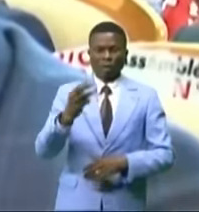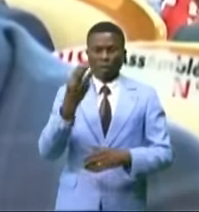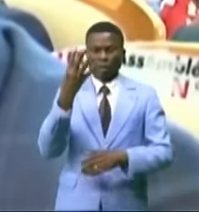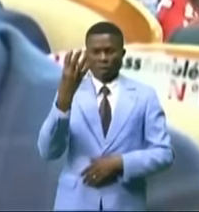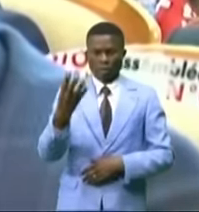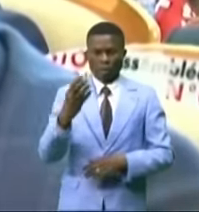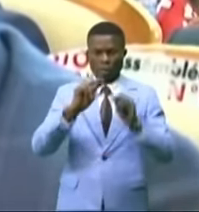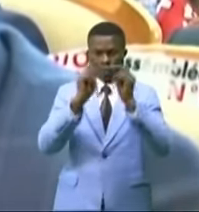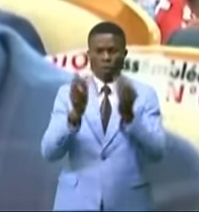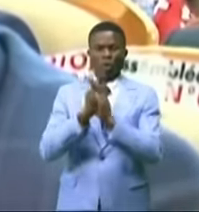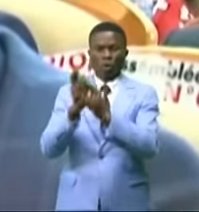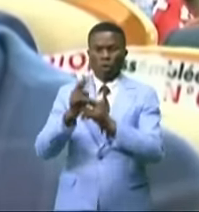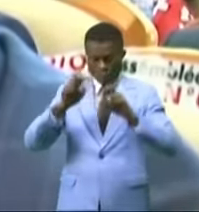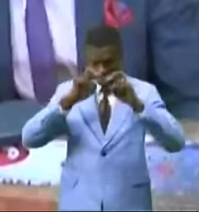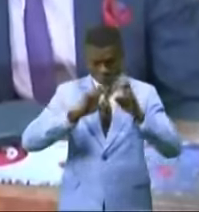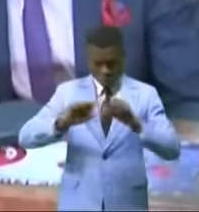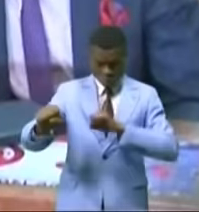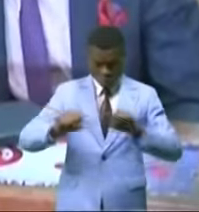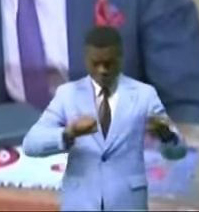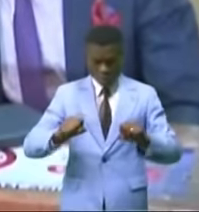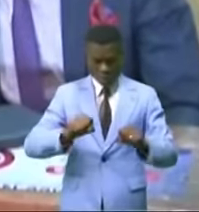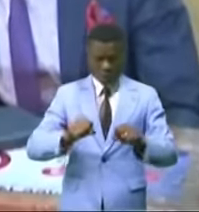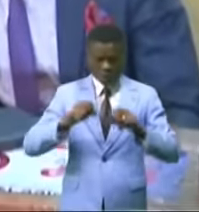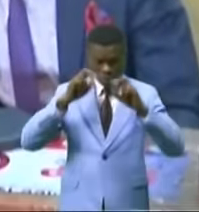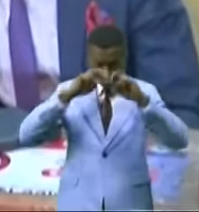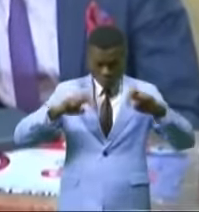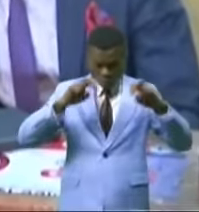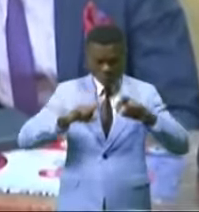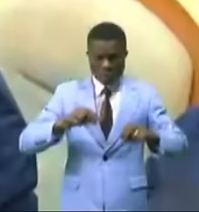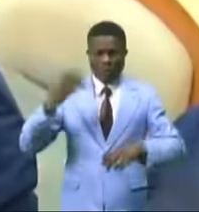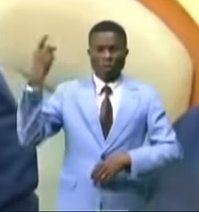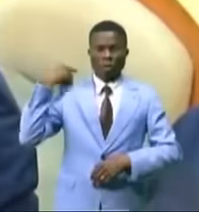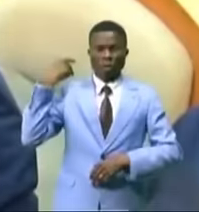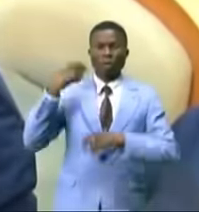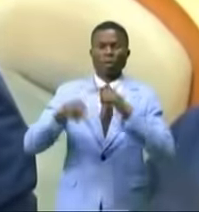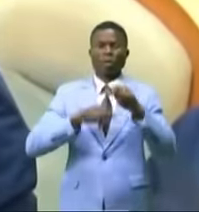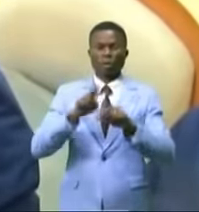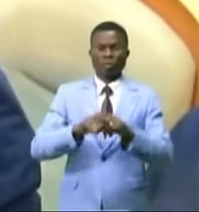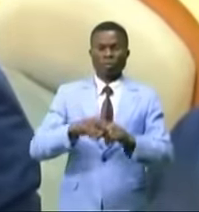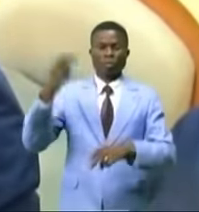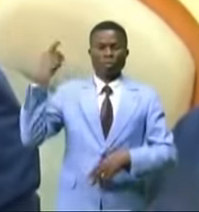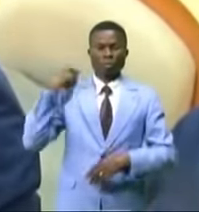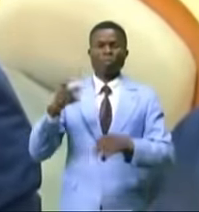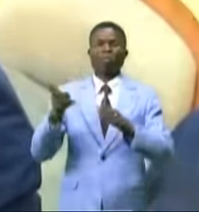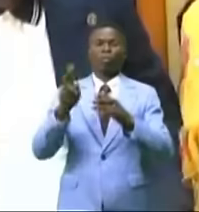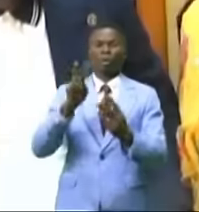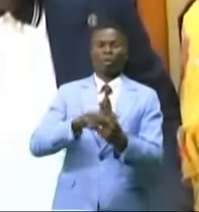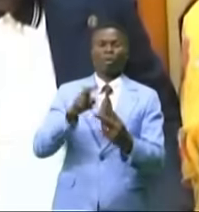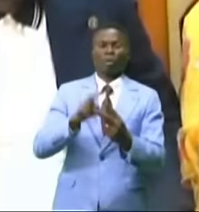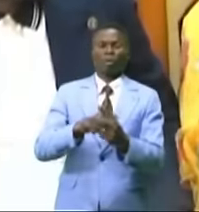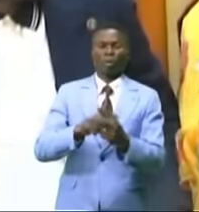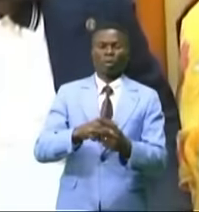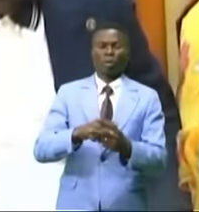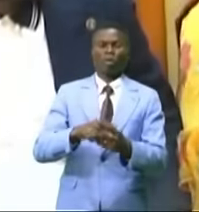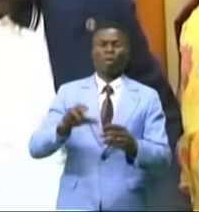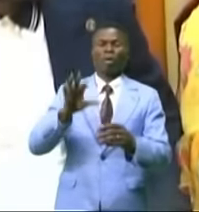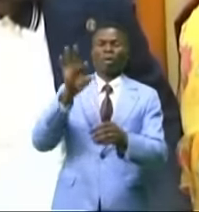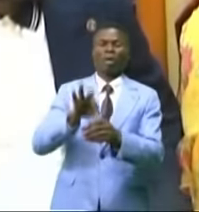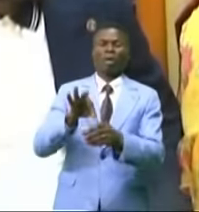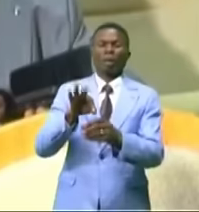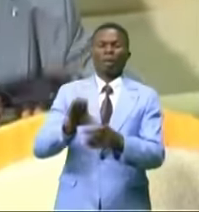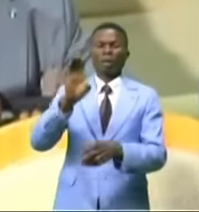des commissions de vérification des pouvoirs des élus nationaux élus provisoirement par la Commission électorale